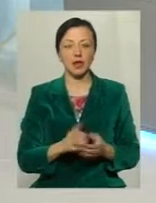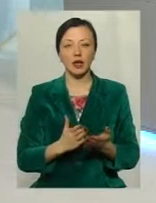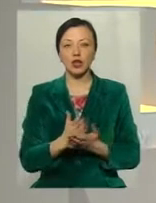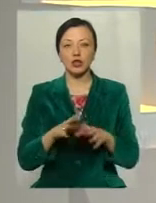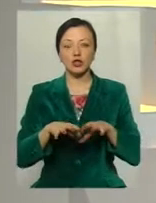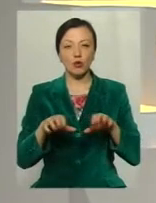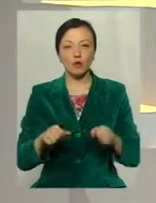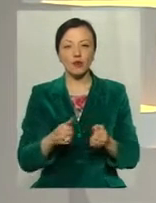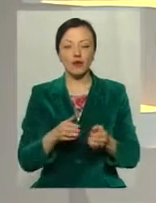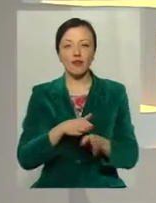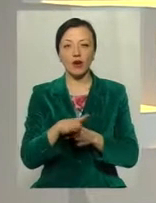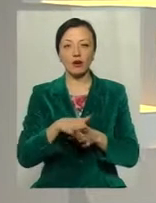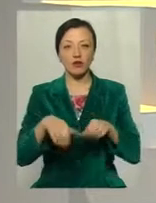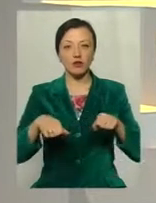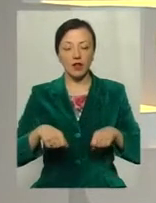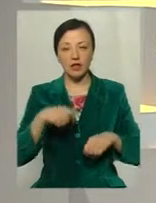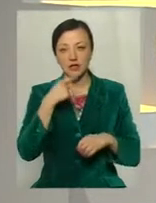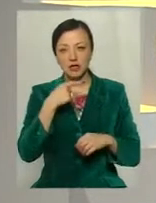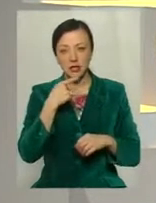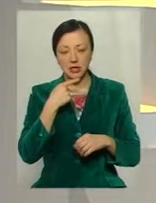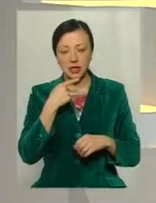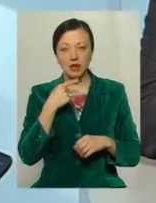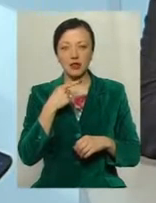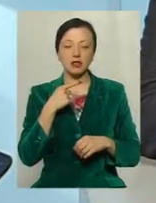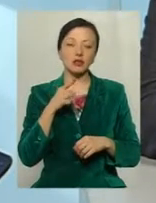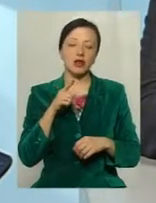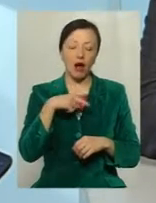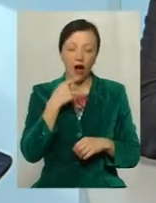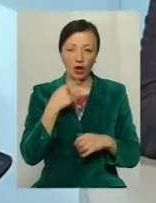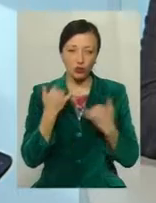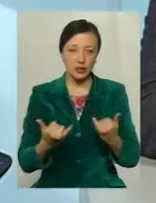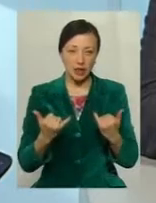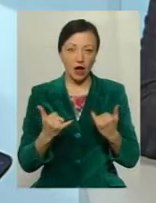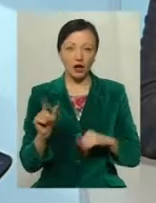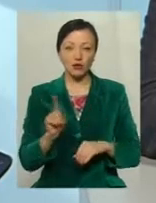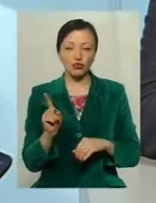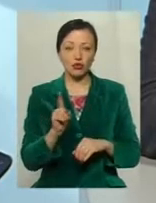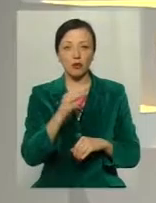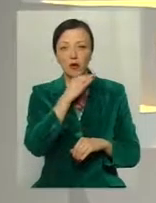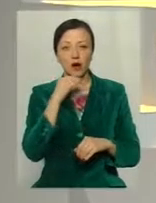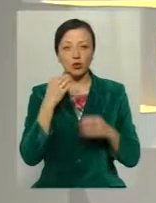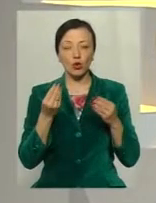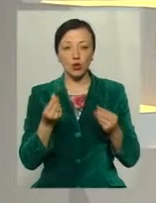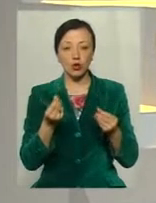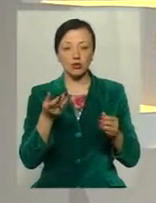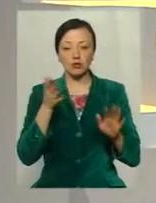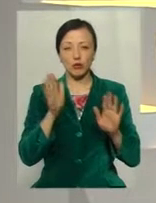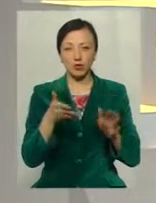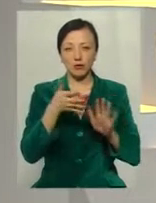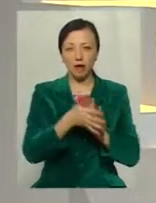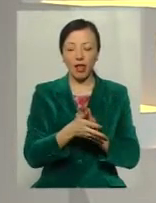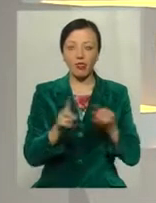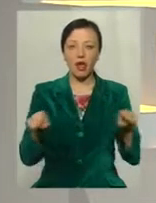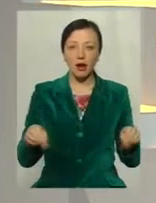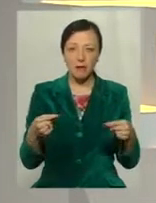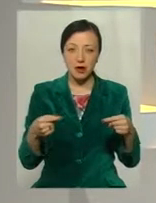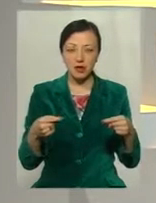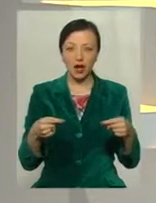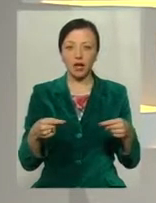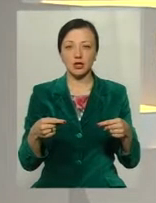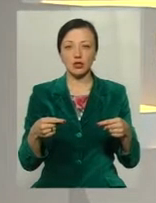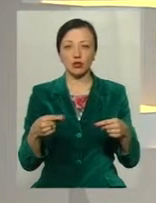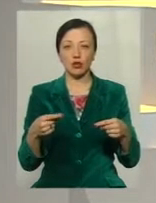як на засіданні постійної комісії, так, безумовно, на сесії обласної ради, що стосується запитання нашого шановного глядача. Власне,